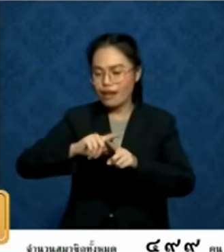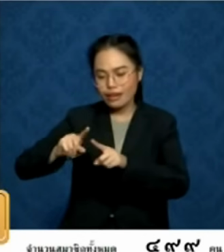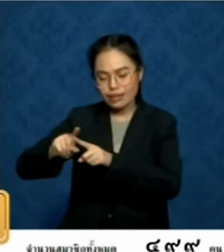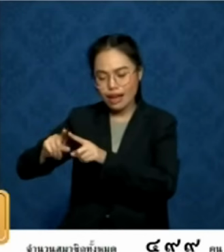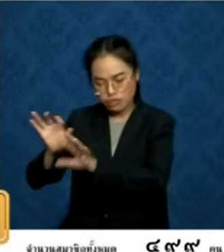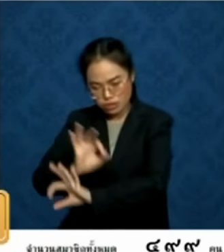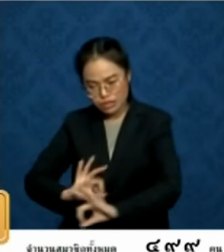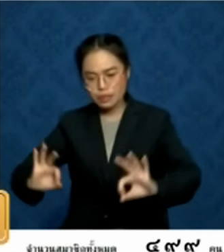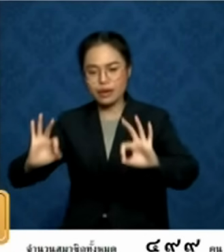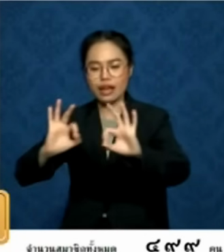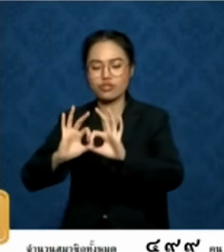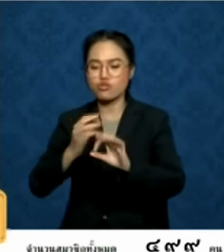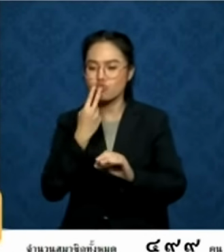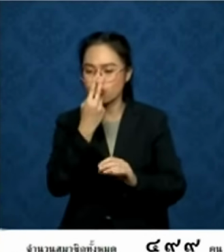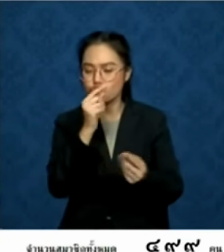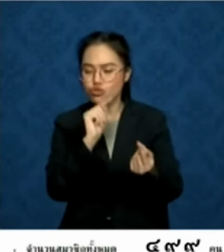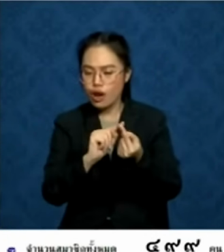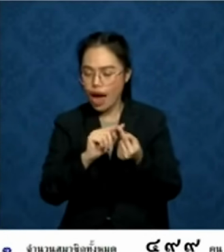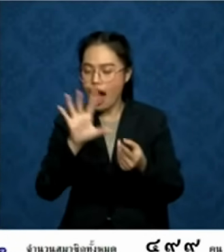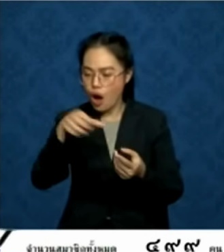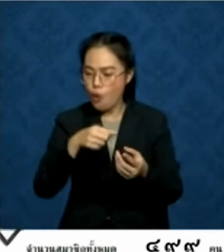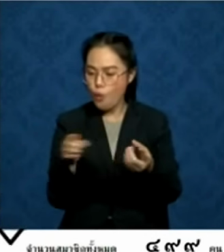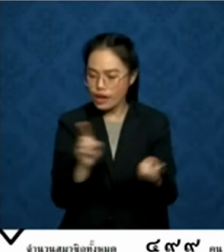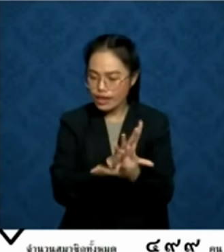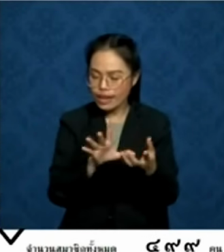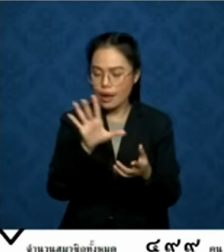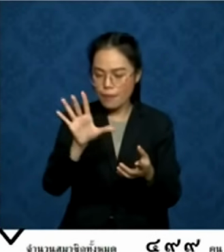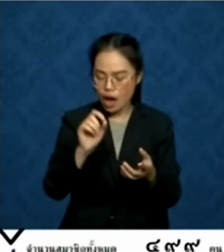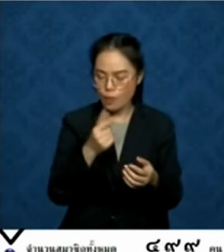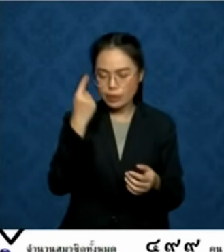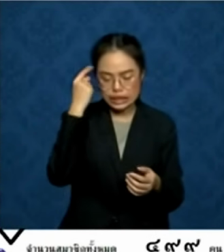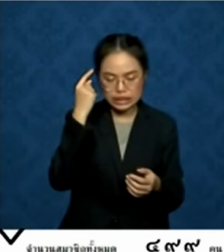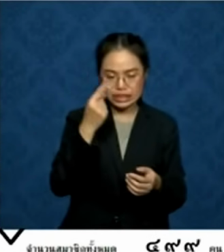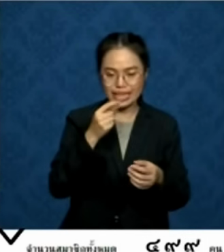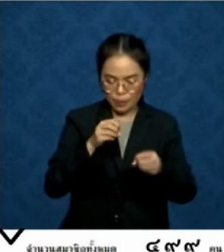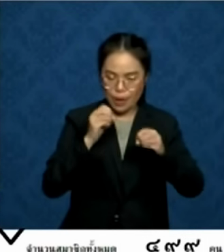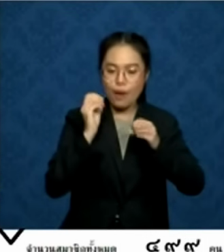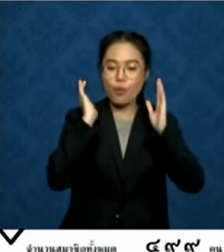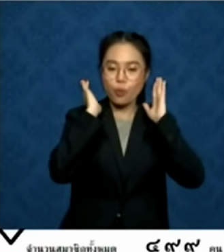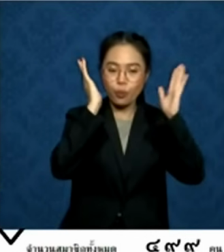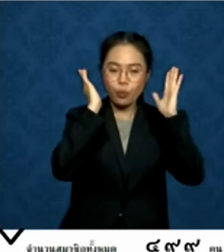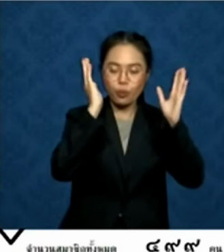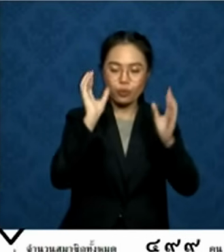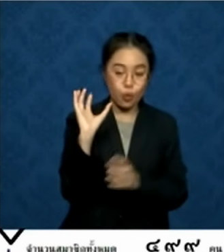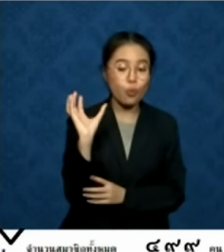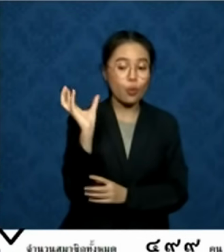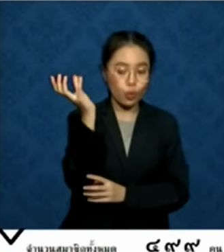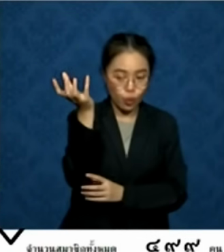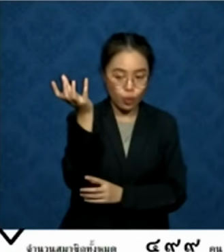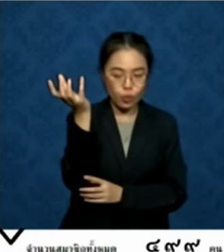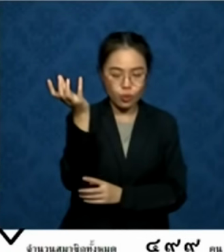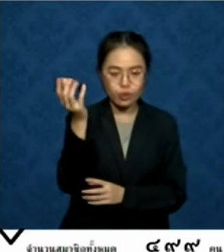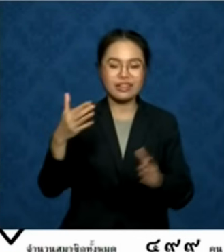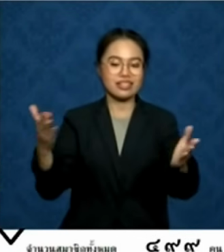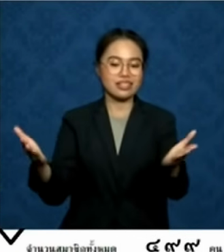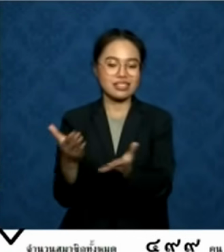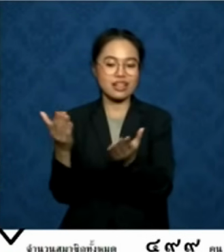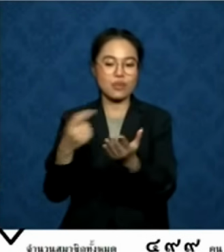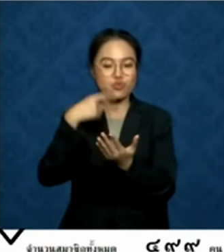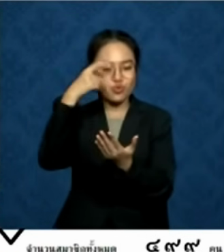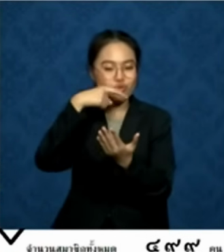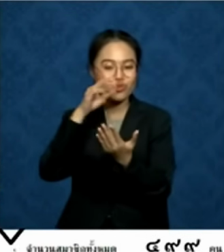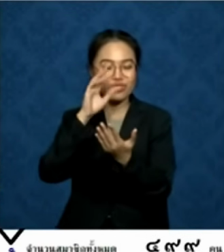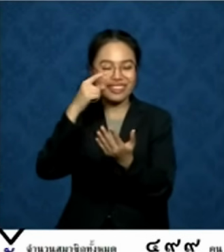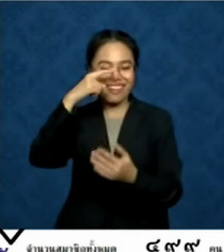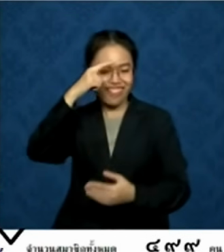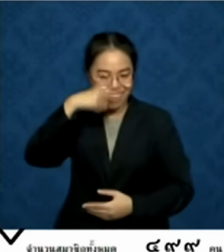จุดเด่นทางวัฒนธรรมไปนำเสนอให้กับเวทีโลกสนับสนุนการใช้อัตลักษณ์ของไท